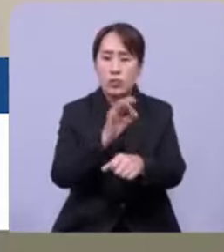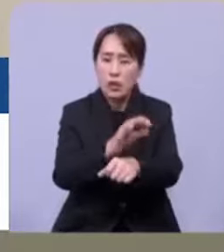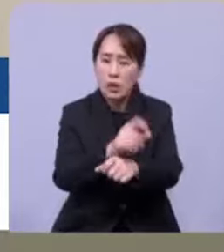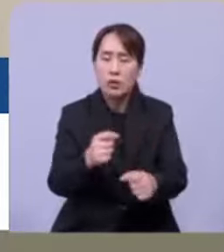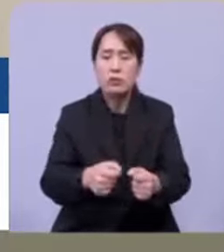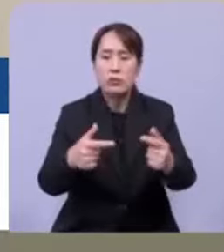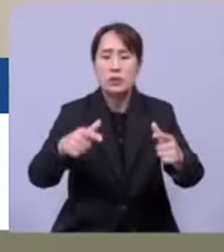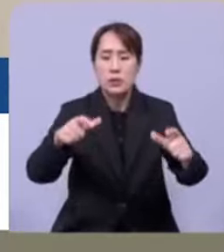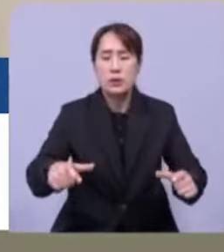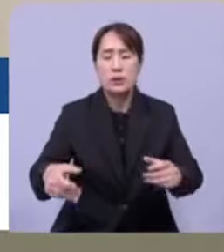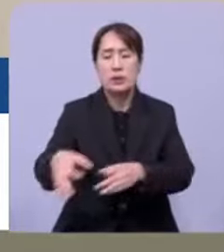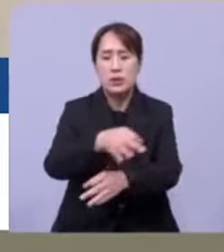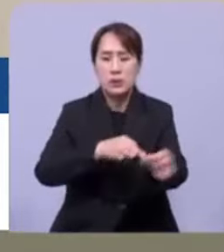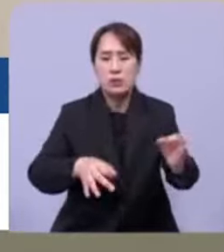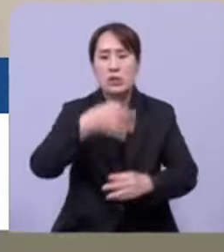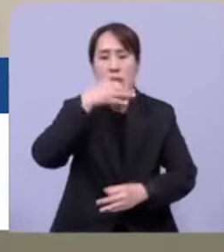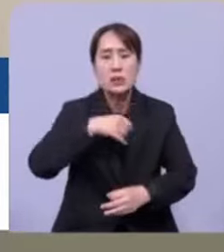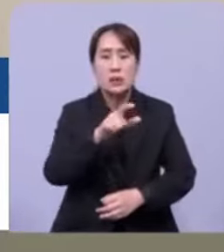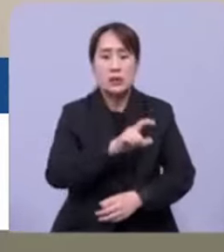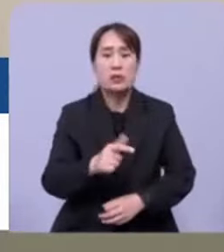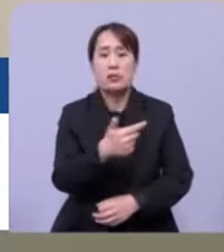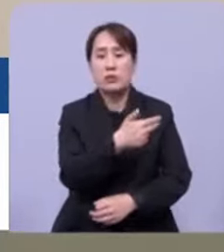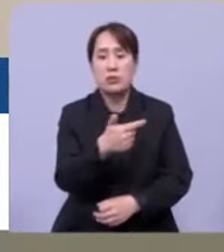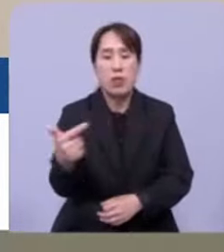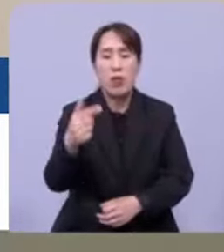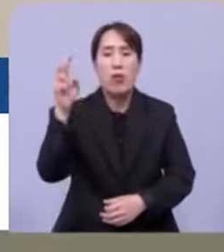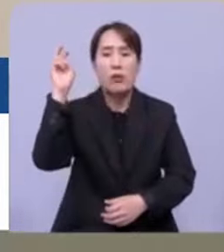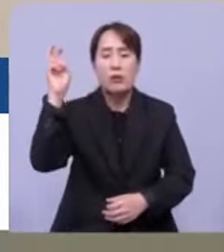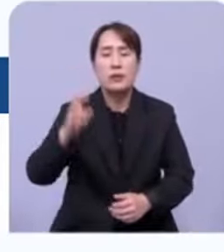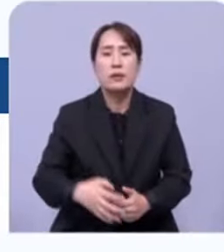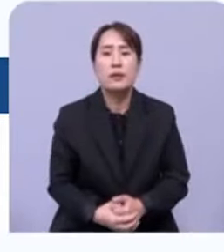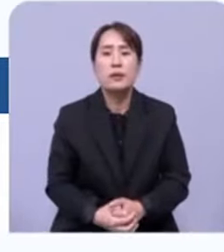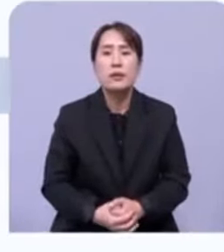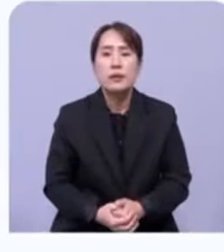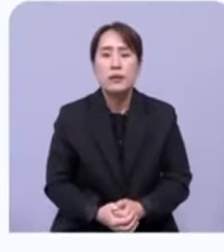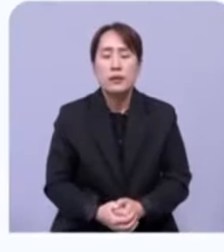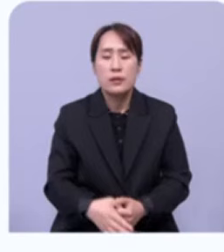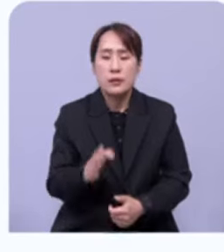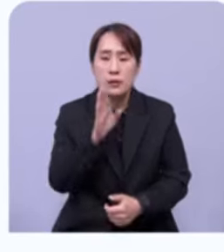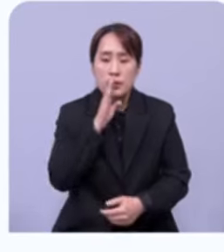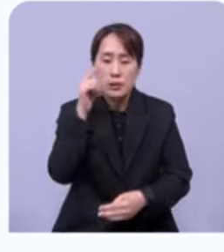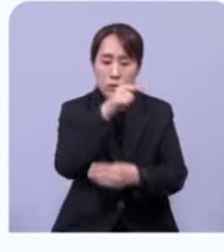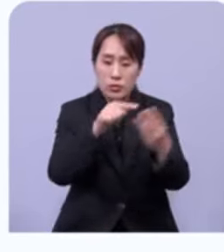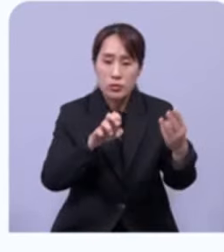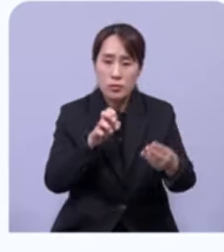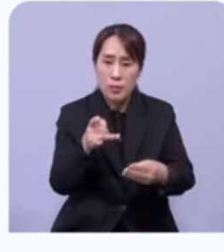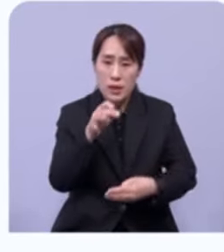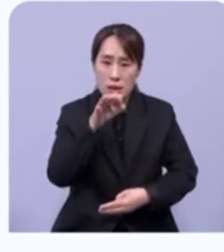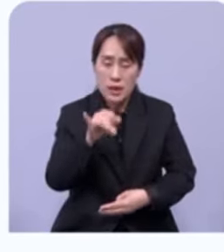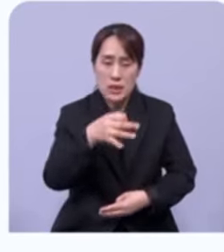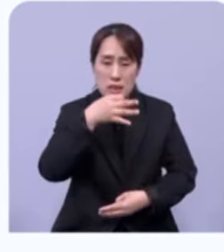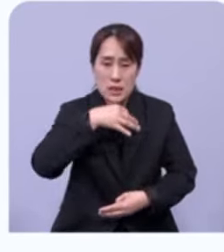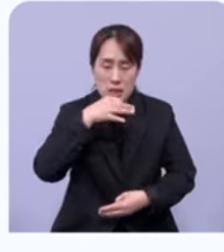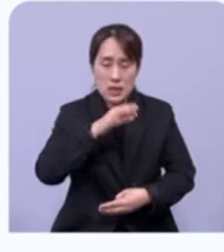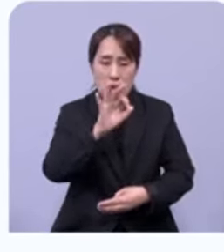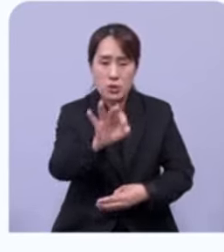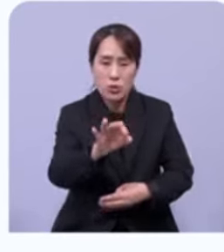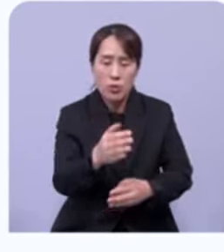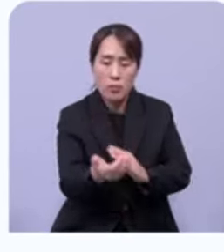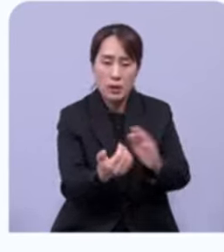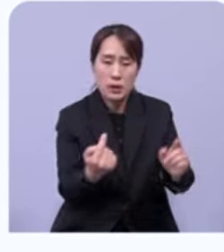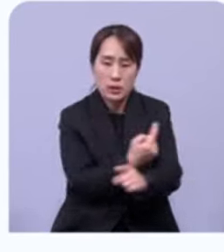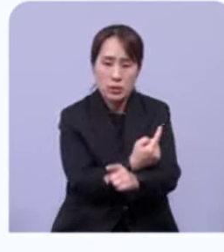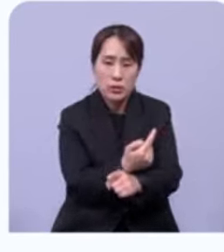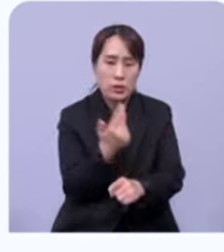지역경제 활성화에는 더 도움이 될 걸로 예상하고 있습니다 의 인센티브 예산은 변경전